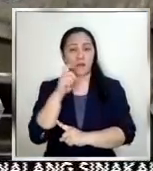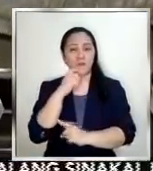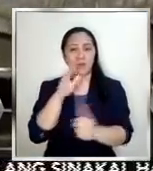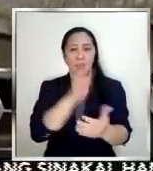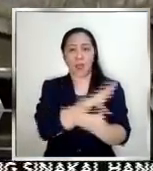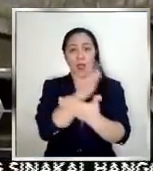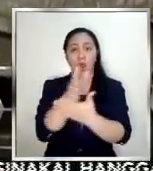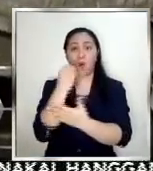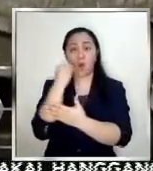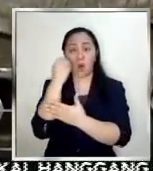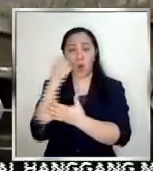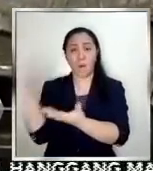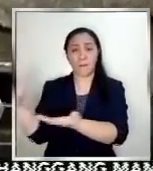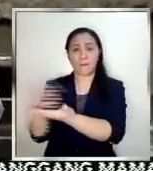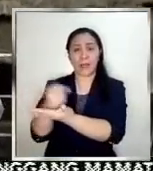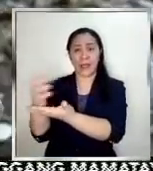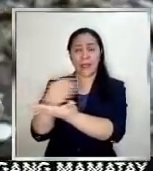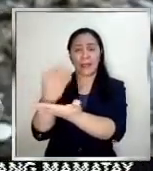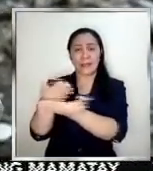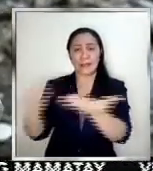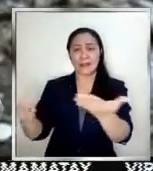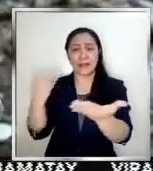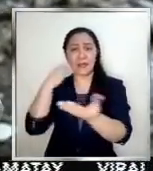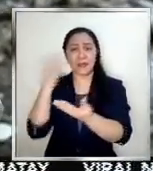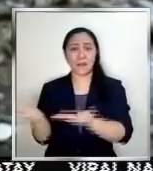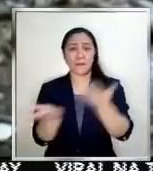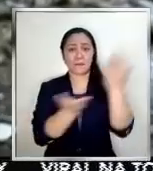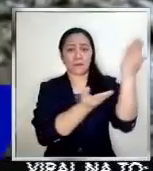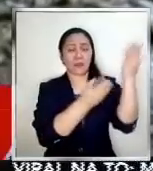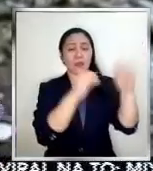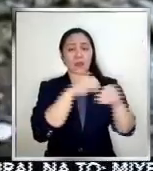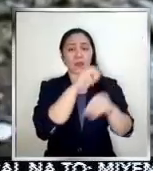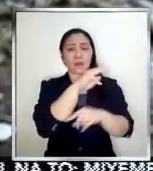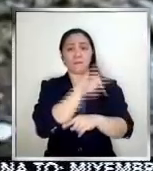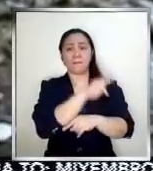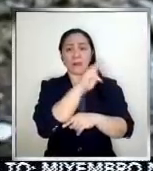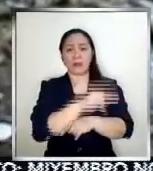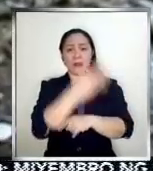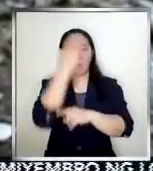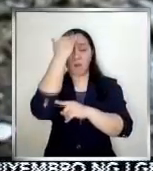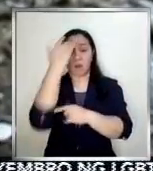ng kanyang mga anak sa Maynila. Natatakot na naman kayo, baka maulit na naman.